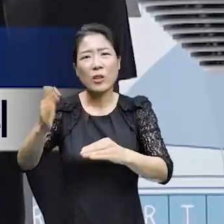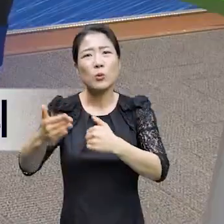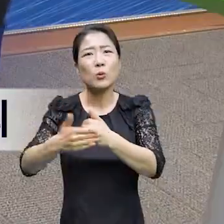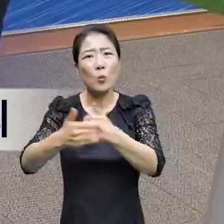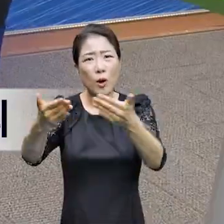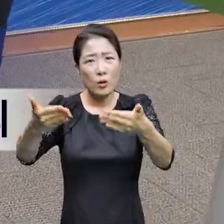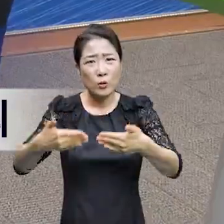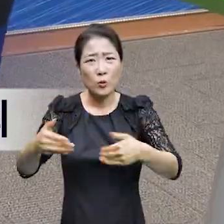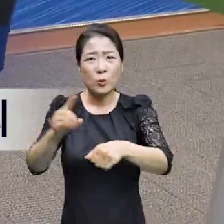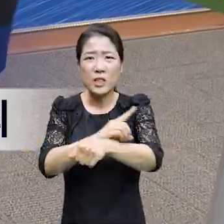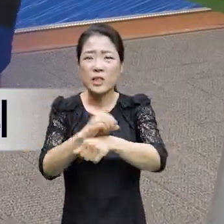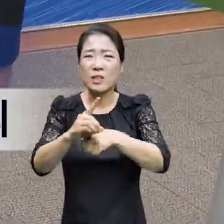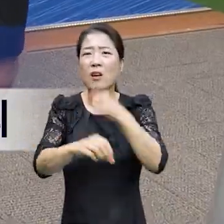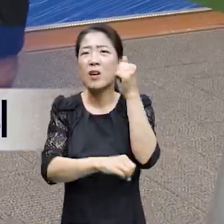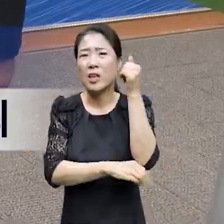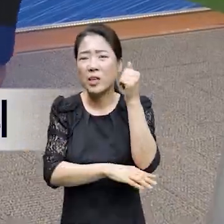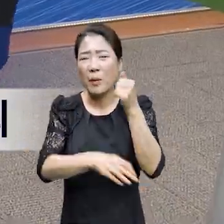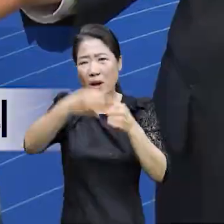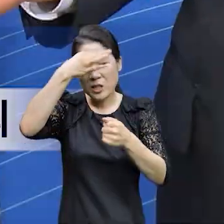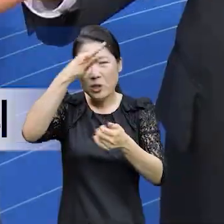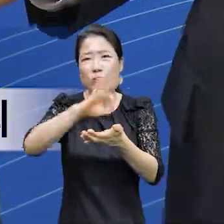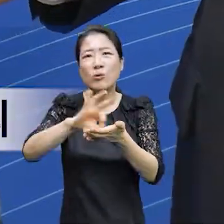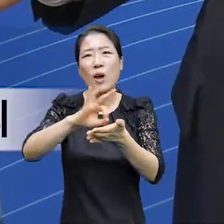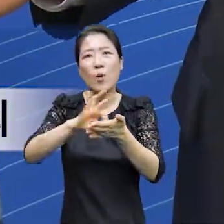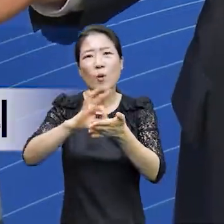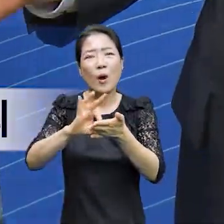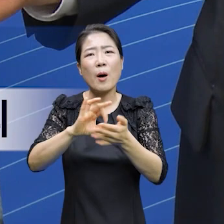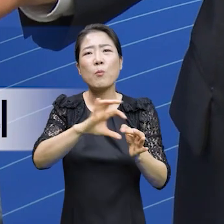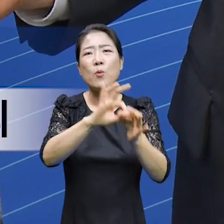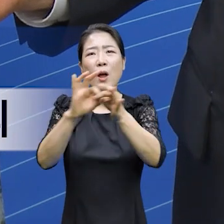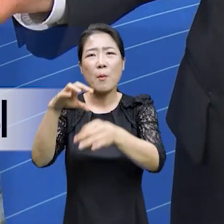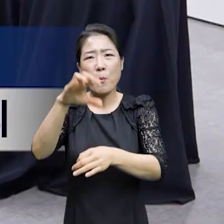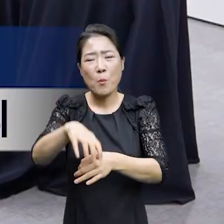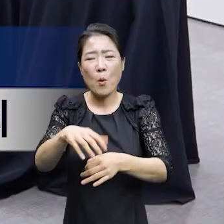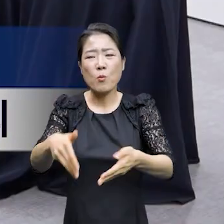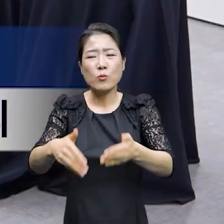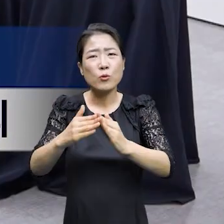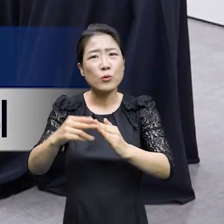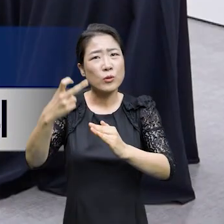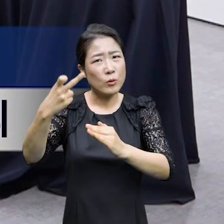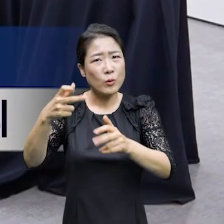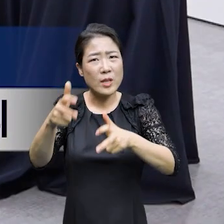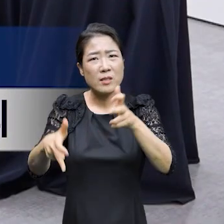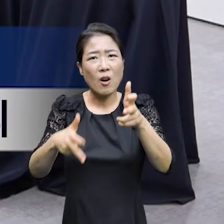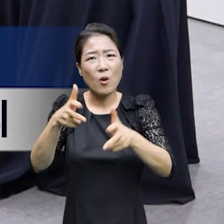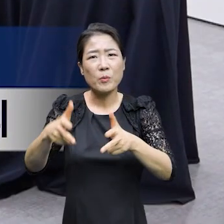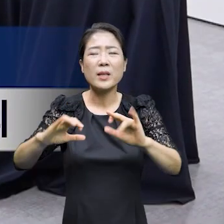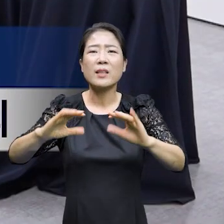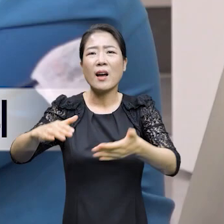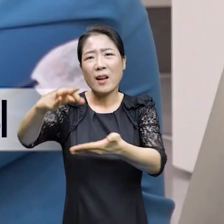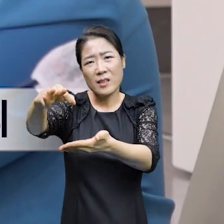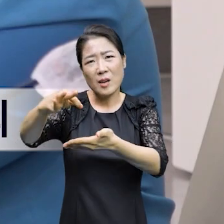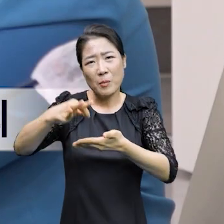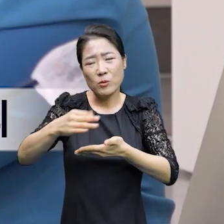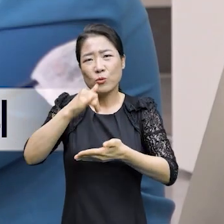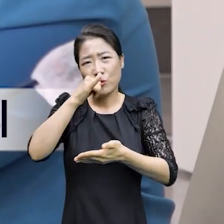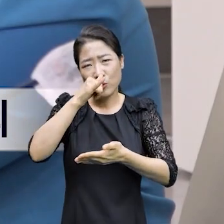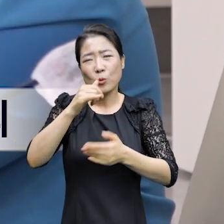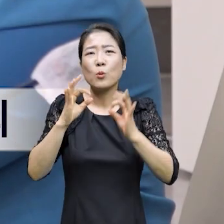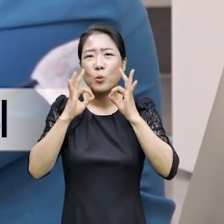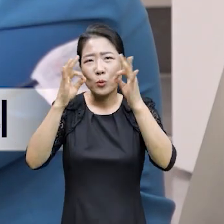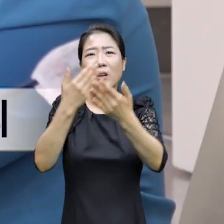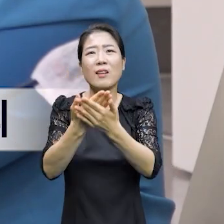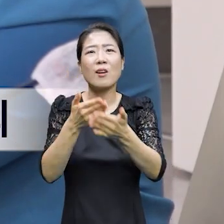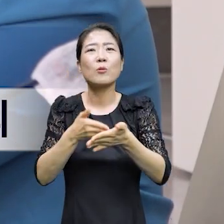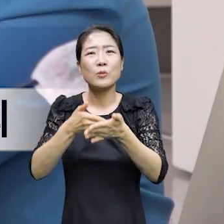힘써주고 디지털 기반 미래차 기술 상용화 플랫폼 구축 등 12건의 사업이 국비를 지원받을 수 있도록